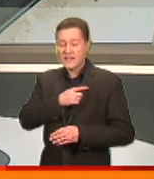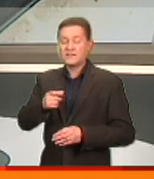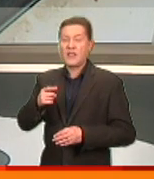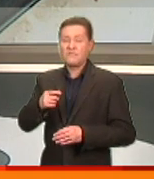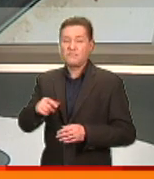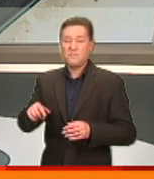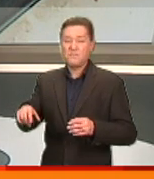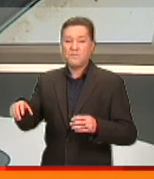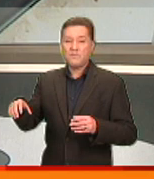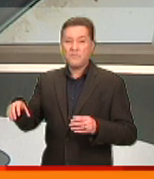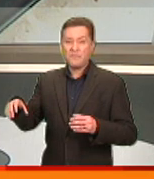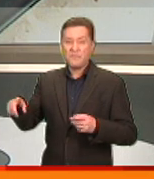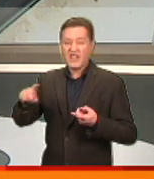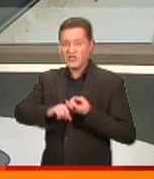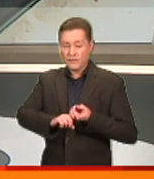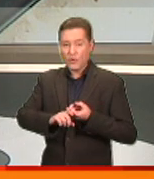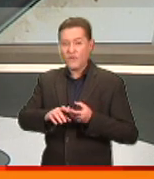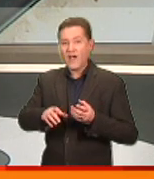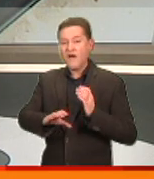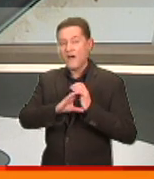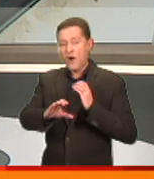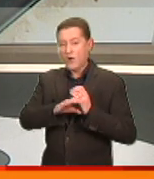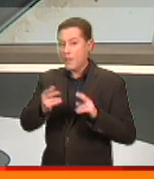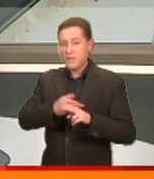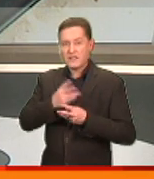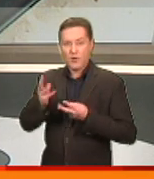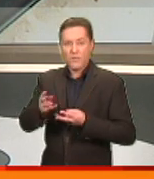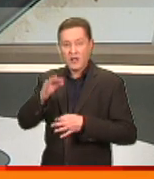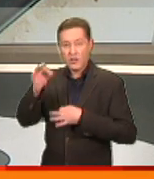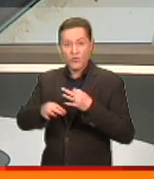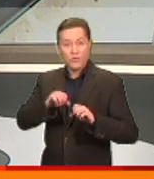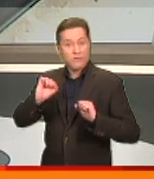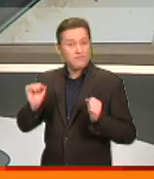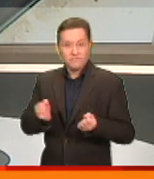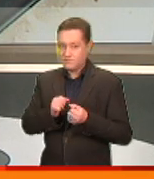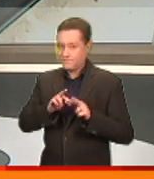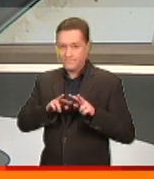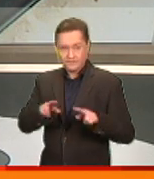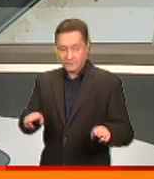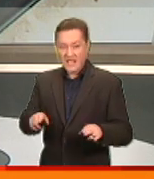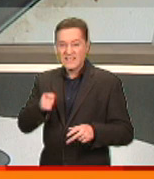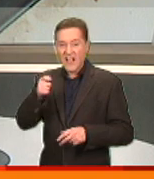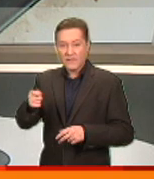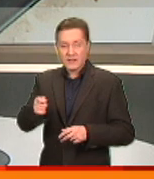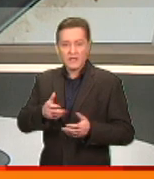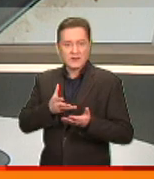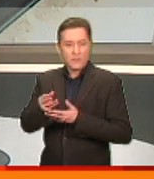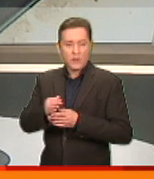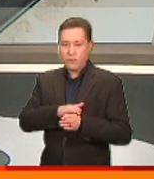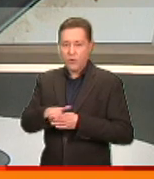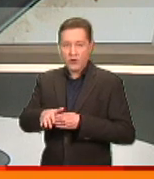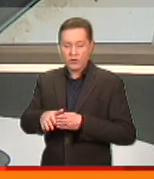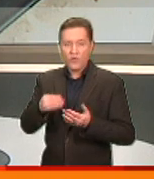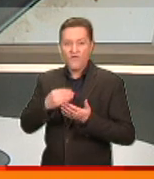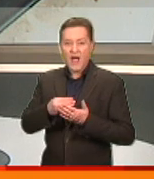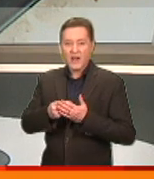а він без опалення. От і їхали пасажири добу, як у морозильній камері. Хоча за квитки заплатили повну вартість – 103, а